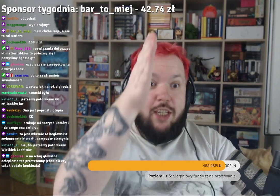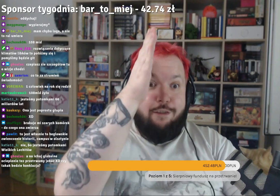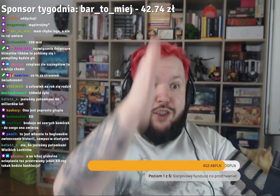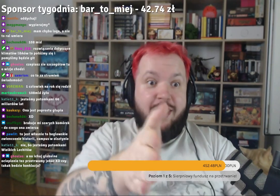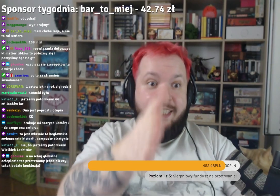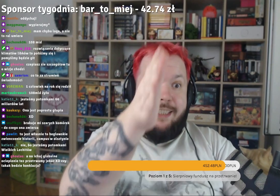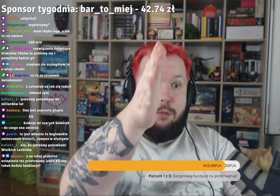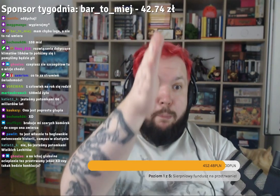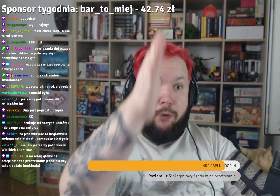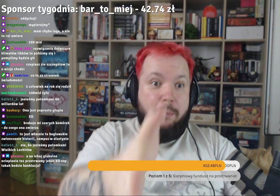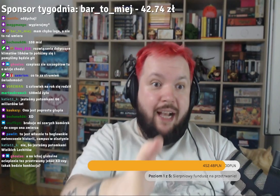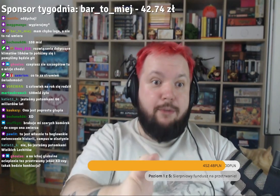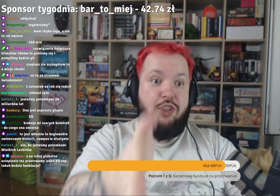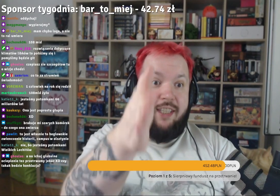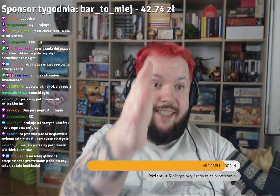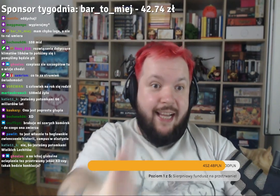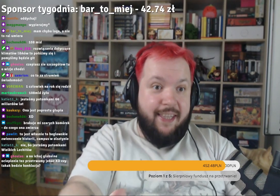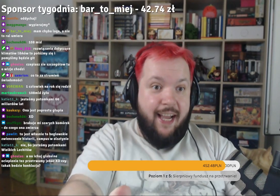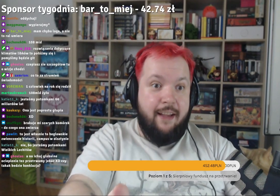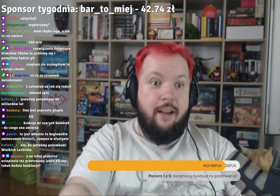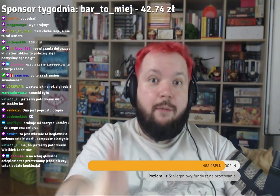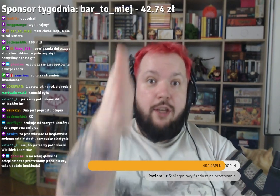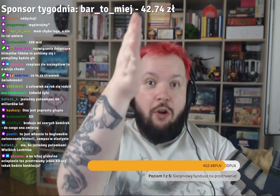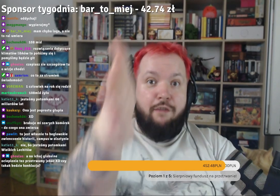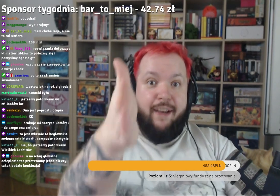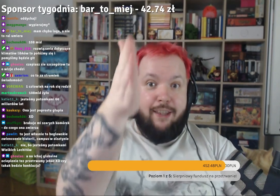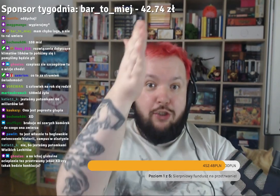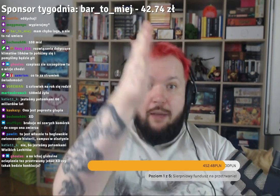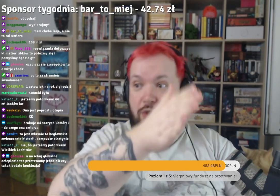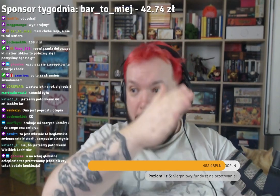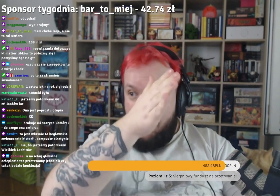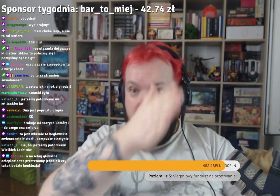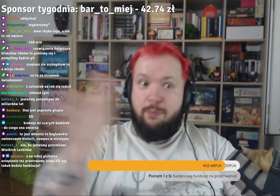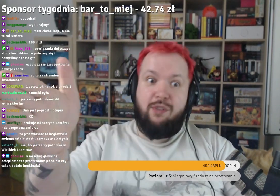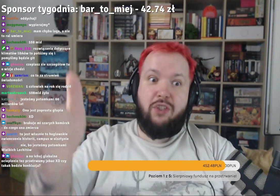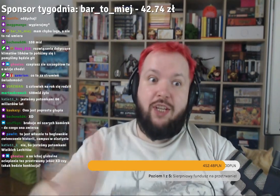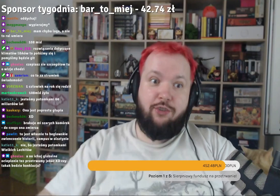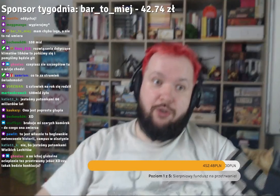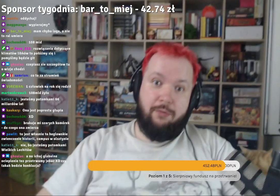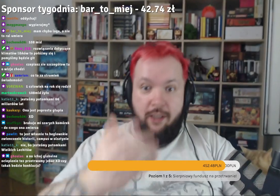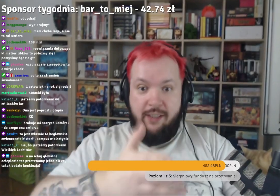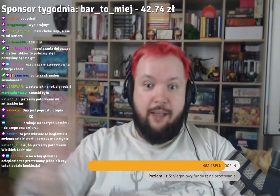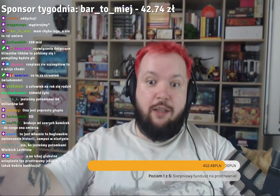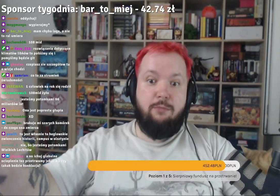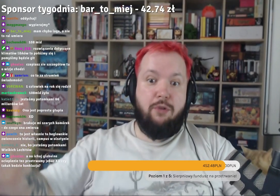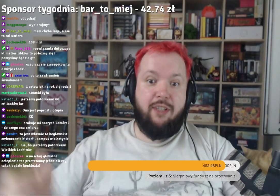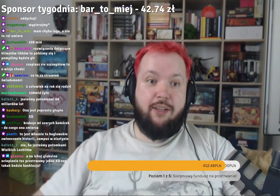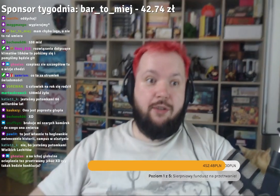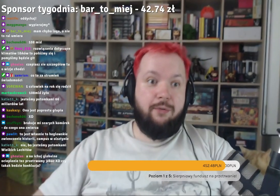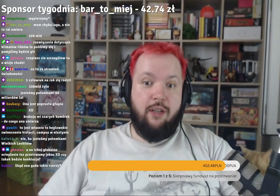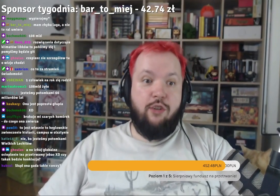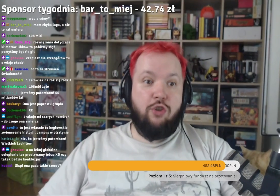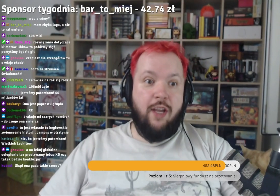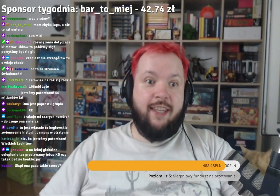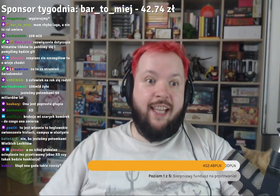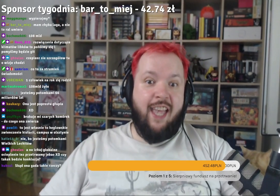gdyby powiedziała, że wszyscy jesteśmy potomkami Chingis Khana, ponieważ on faktycznie, można powiedzieć, że był zwycięzcą i seryjnym